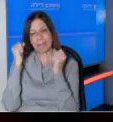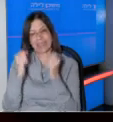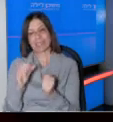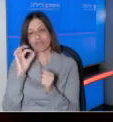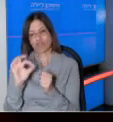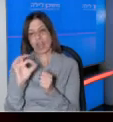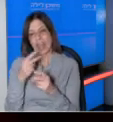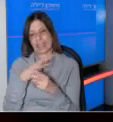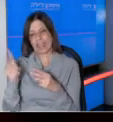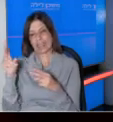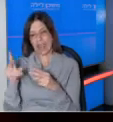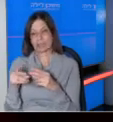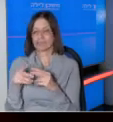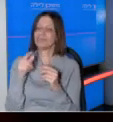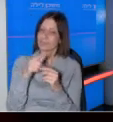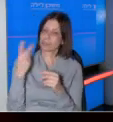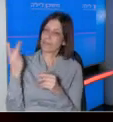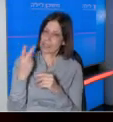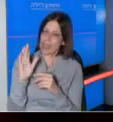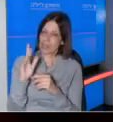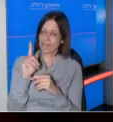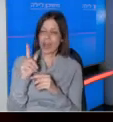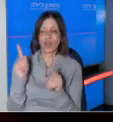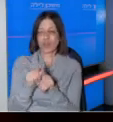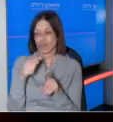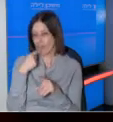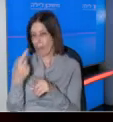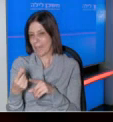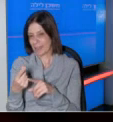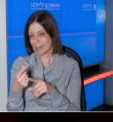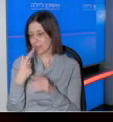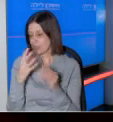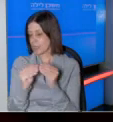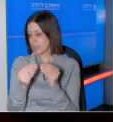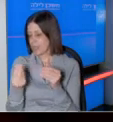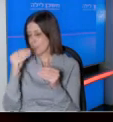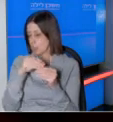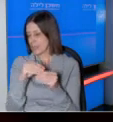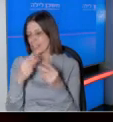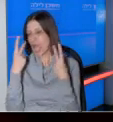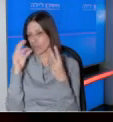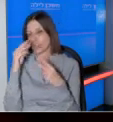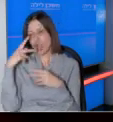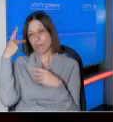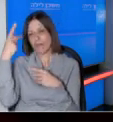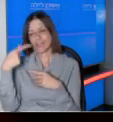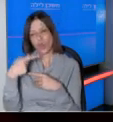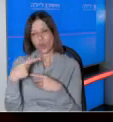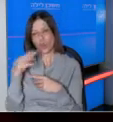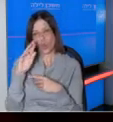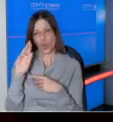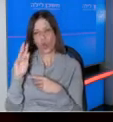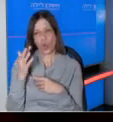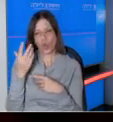ההיגיינה. זה בוודאי, אבל כמו שאמרתי, ועם התוספת החשובה של פרופסור גרוטו,